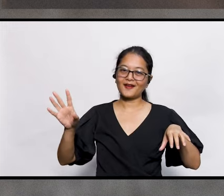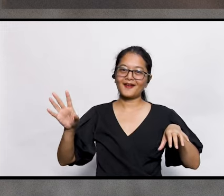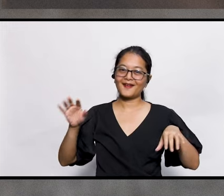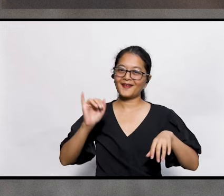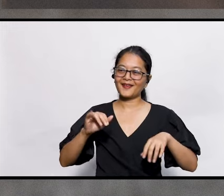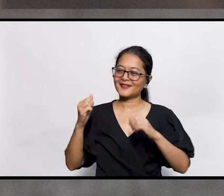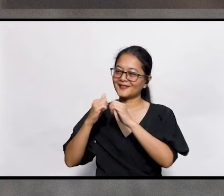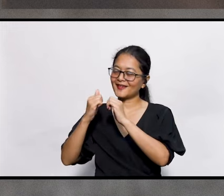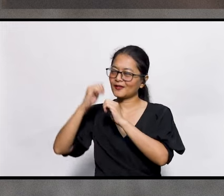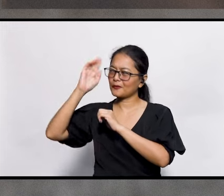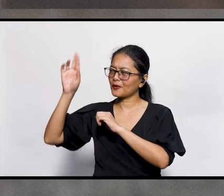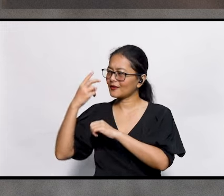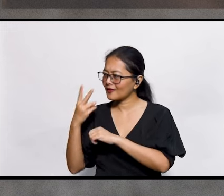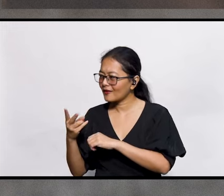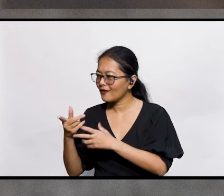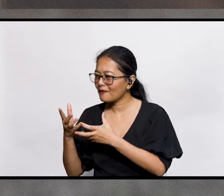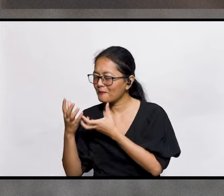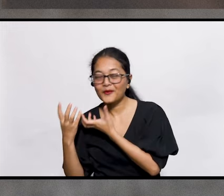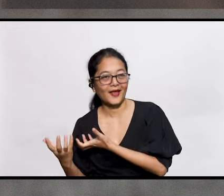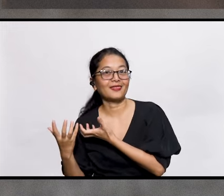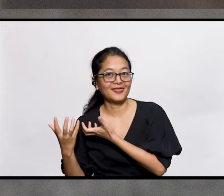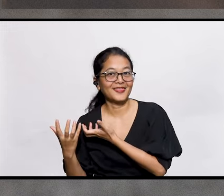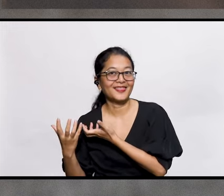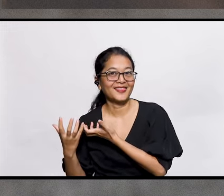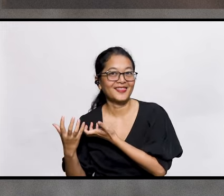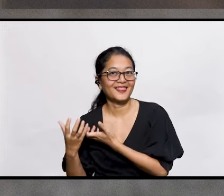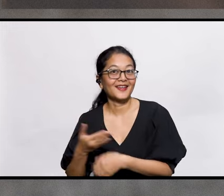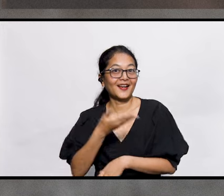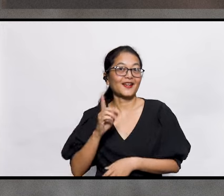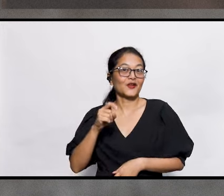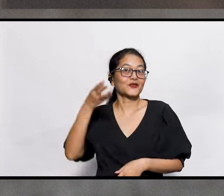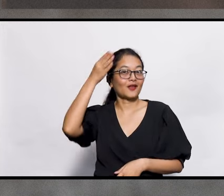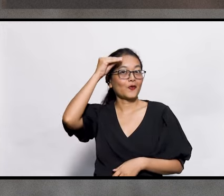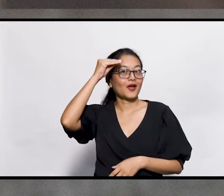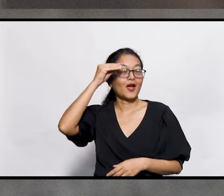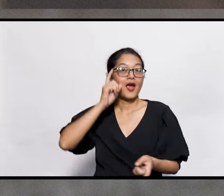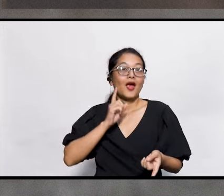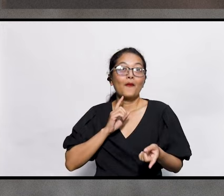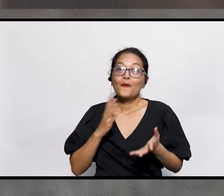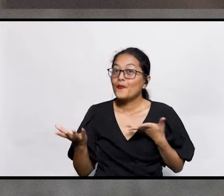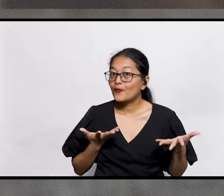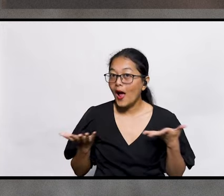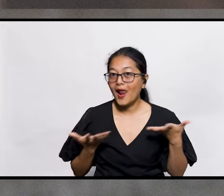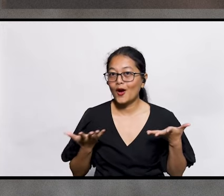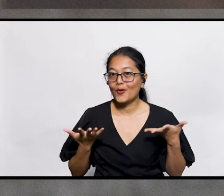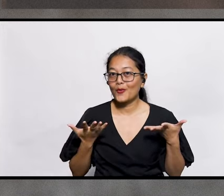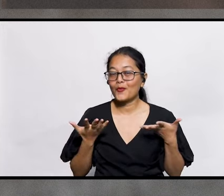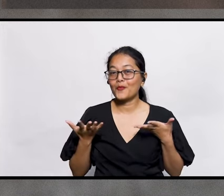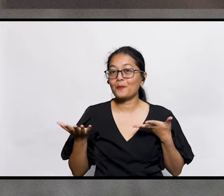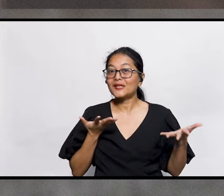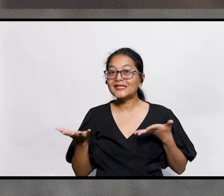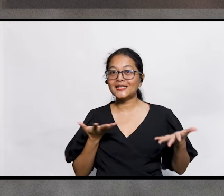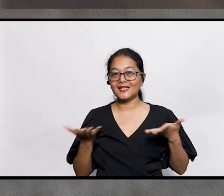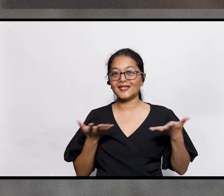berat sekali ketahuilah even if kita diajak untuk set